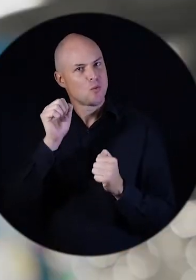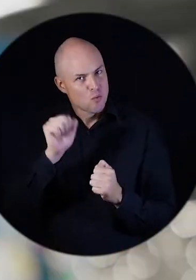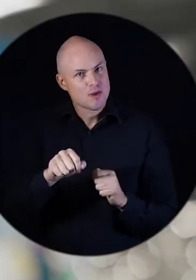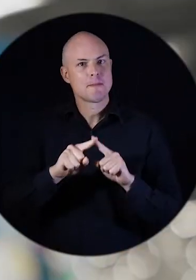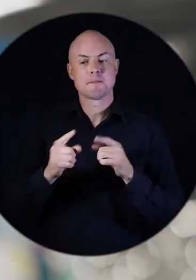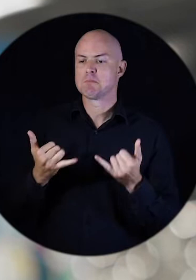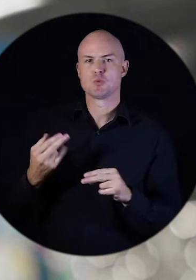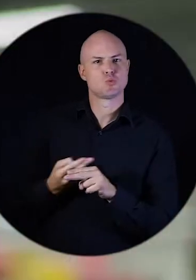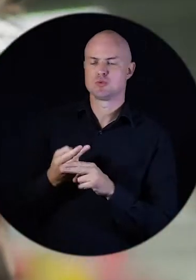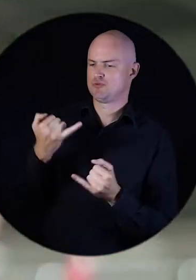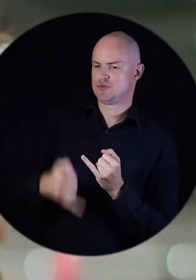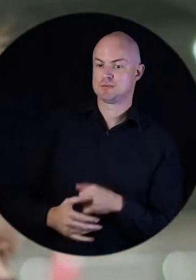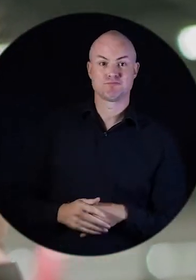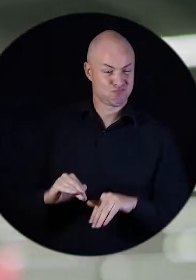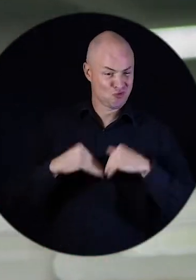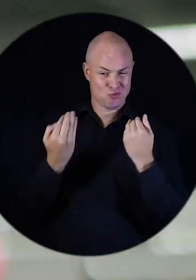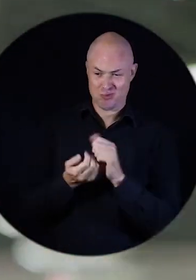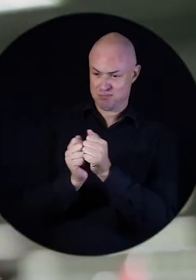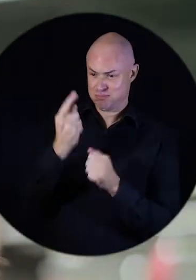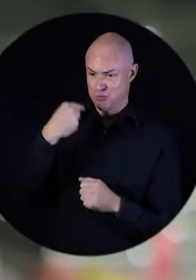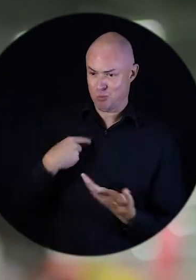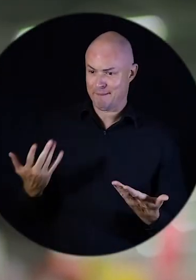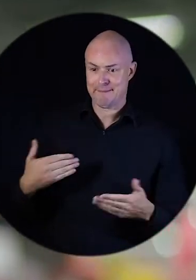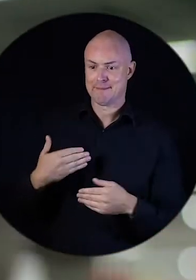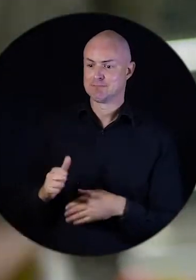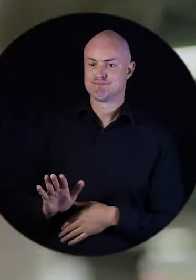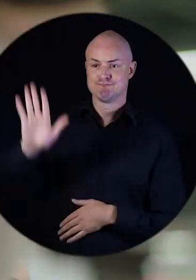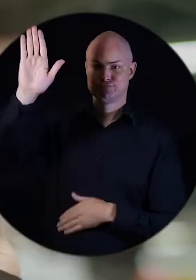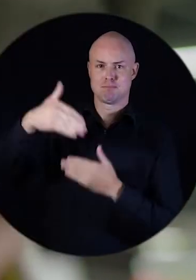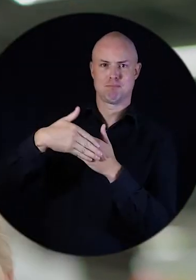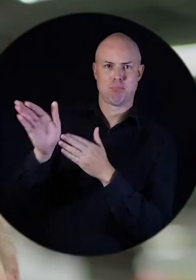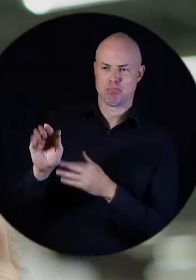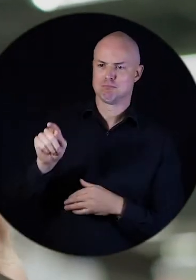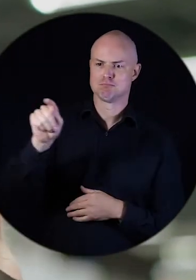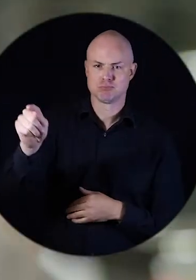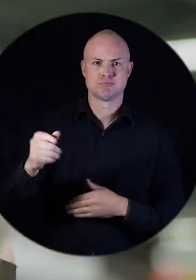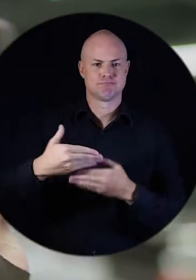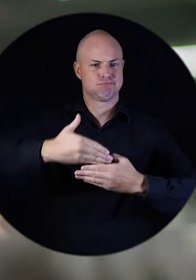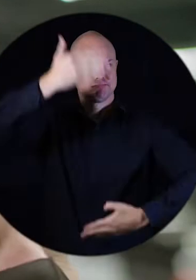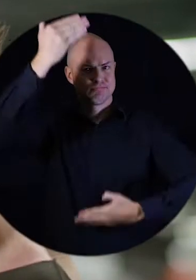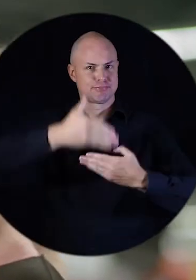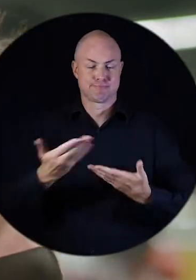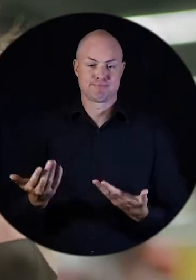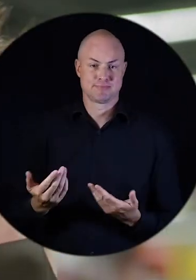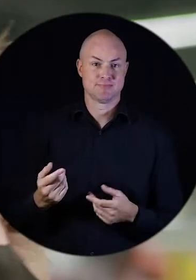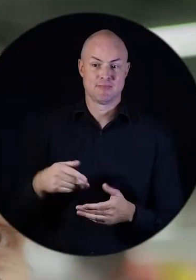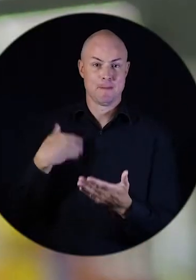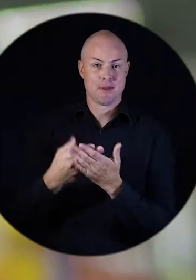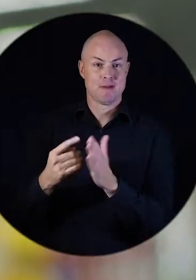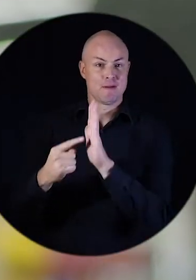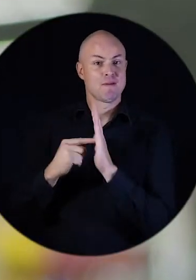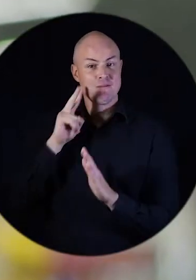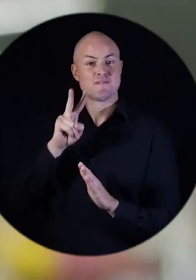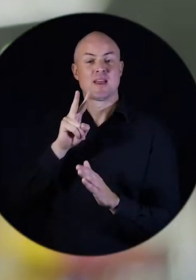comme aujourd'hui, on ne l'utilise plus. Tout est ergonomique. Les portes s'ouvrent quand que je fais que lever ma main, je pèse sur le doigt, la porte de garage, elle ouvre. Ça montre